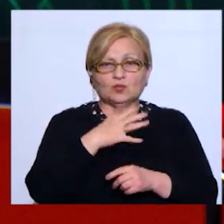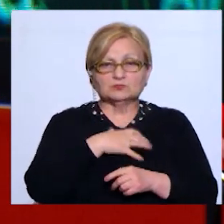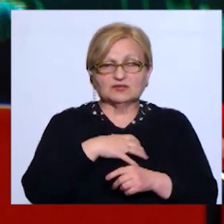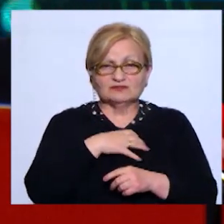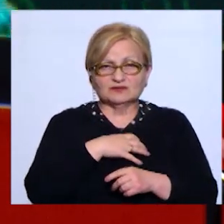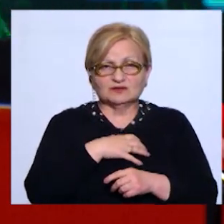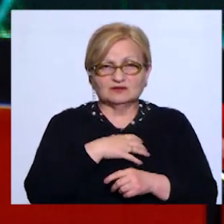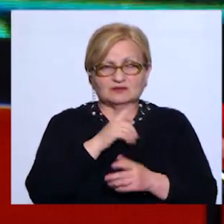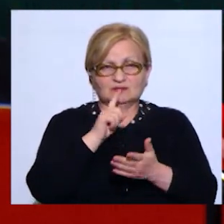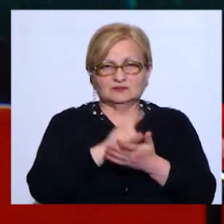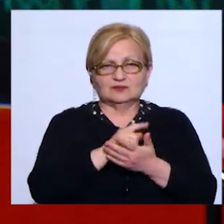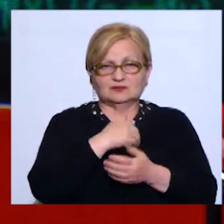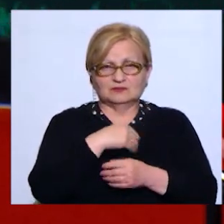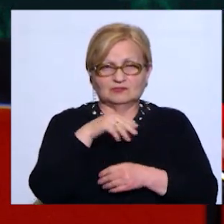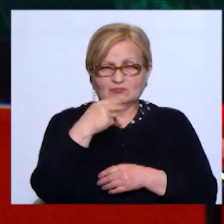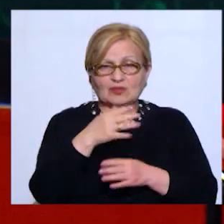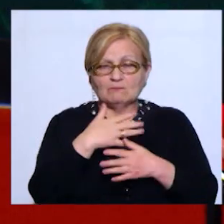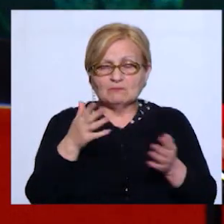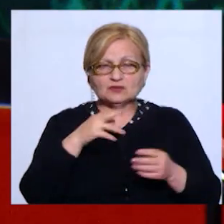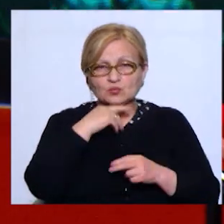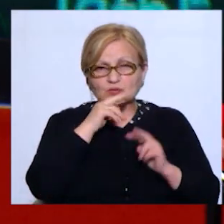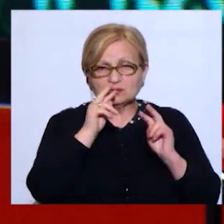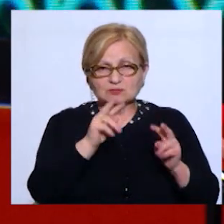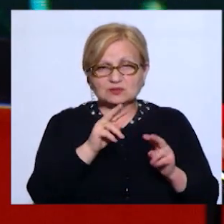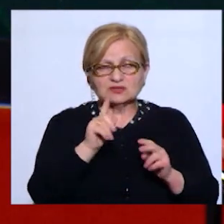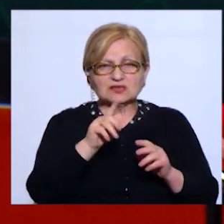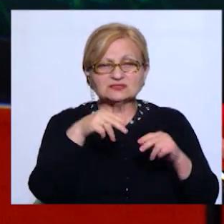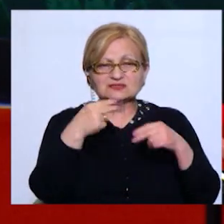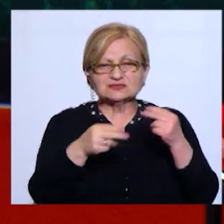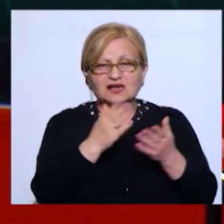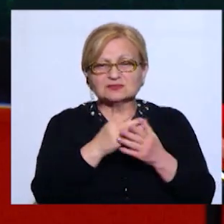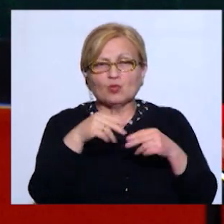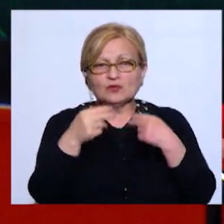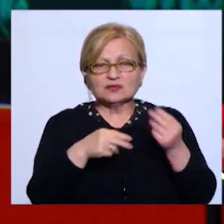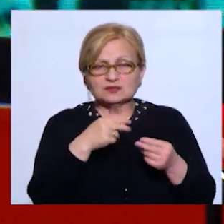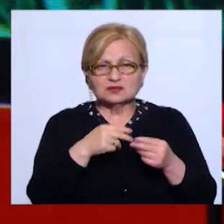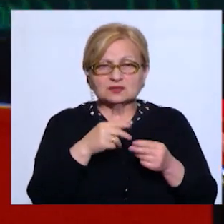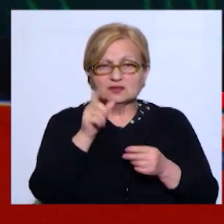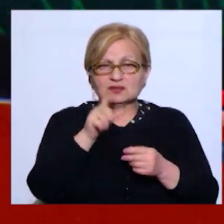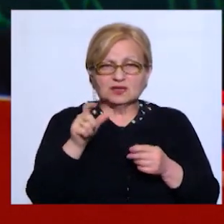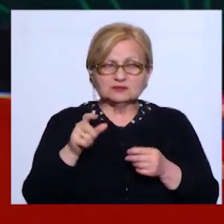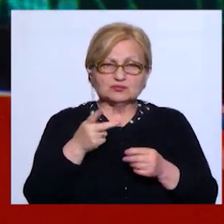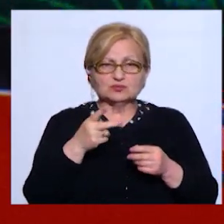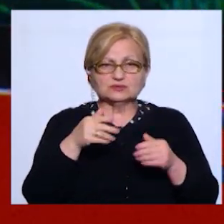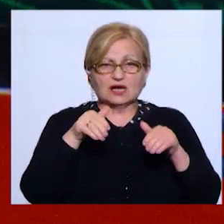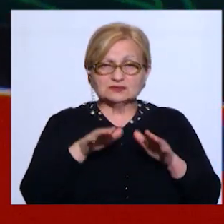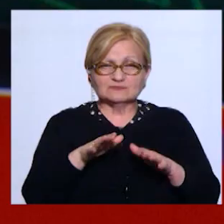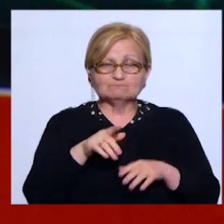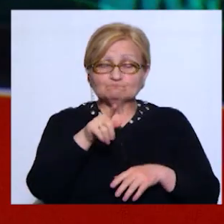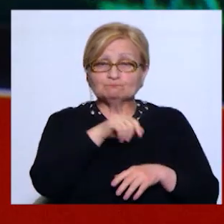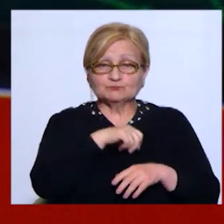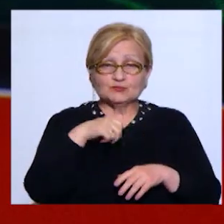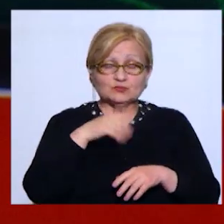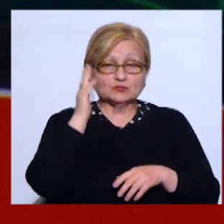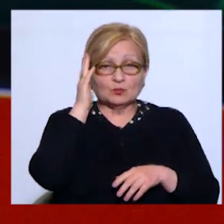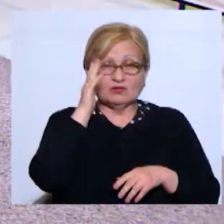მეთქვა მინდა აუცილებლად მონაცემებს მეტი ყურადღება მიაქციოთ ცხოვრებაში. ადამიანები როცა გადაწყვეტილებას იღებენ, თქვენც როცა